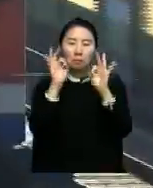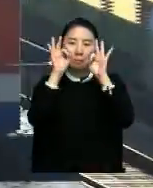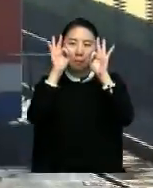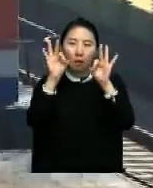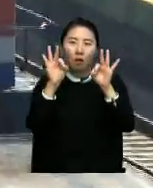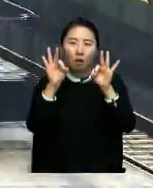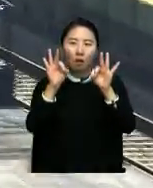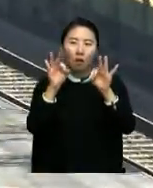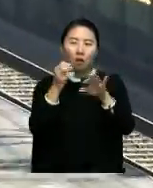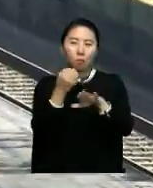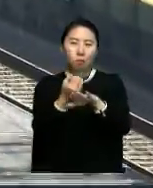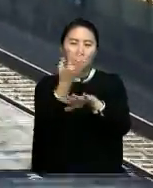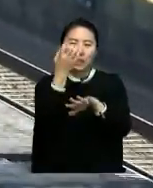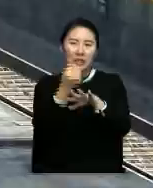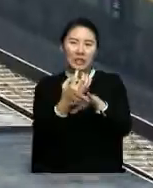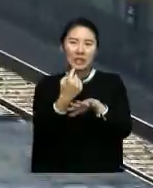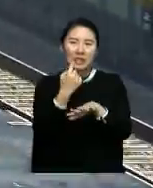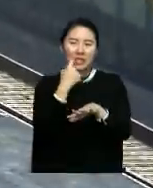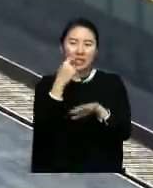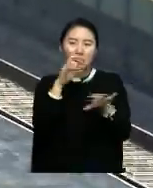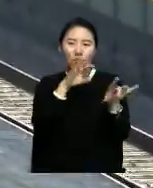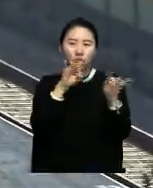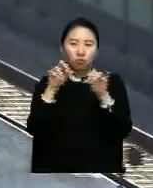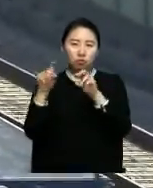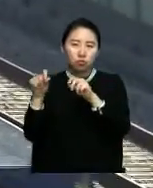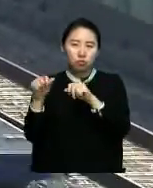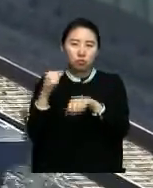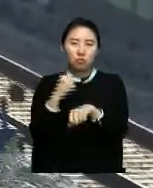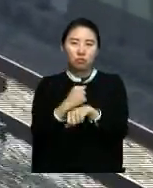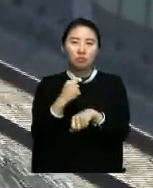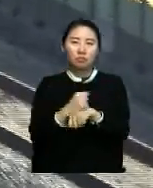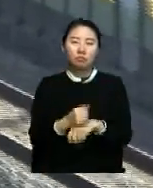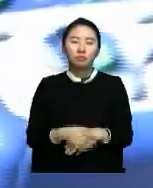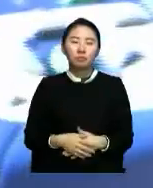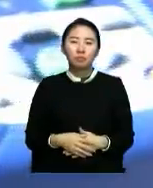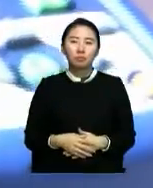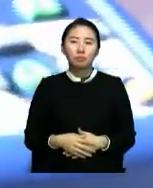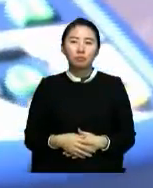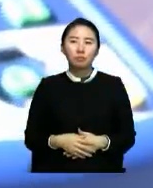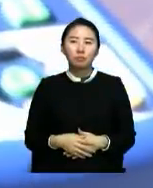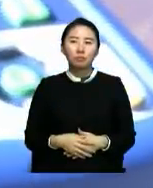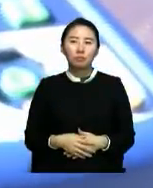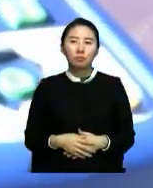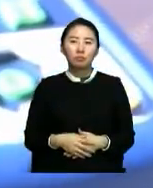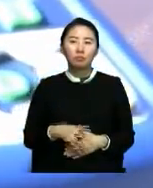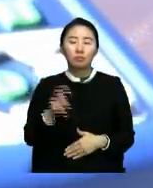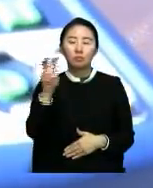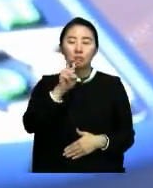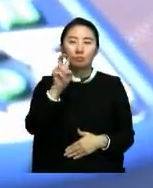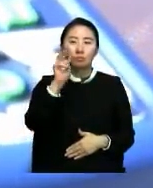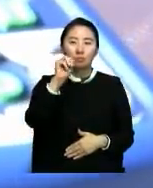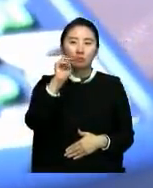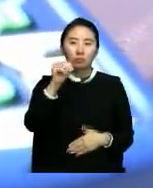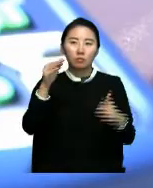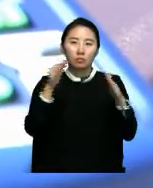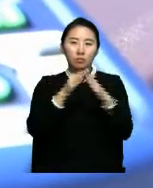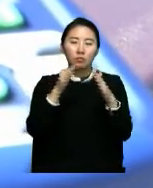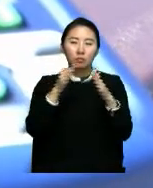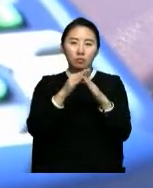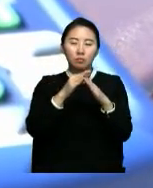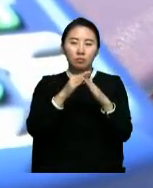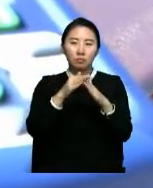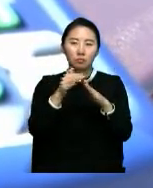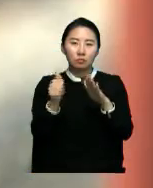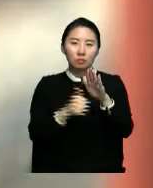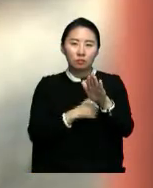봤어요. 차가 지나올. 근데 하얀 흙먼지가 세상 이거는 장난이 아니더라고요. 불과 20m 거리의 주택 옥상에서